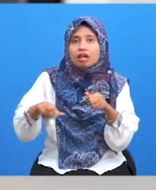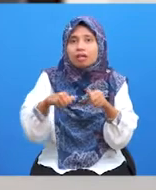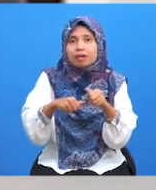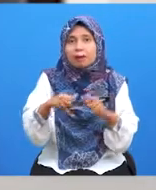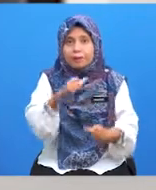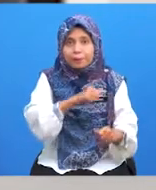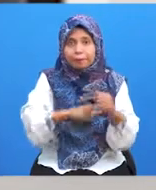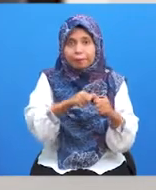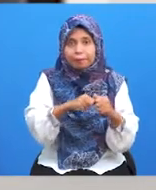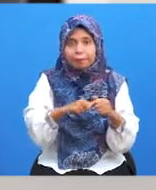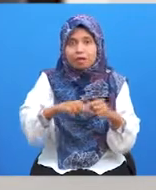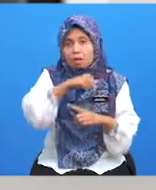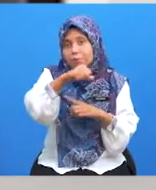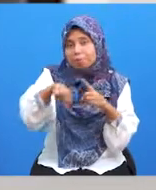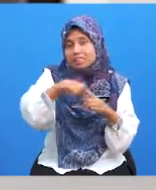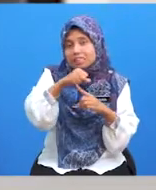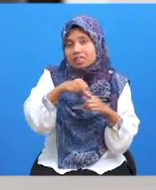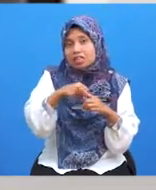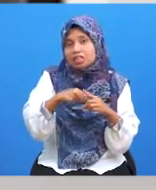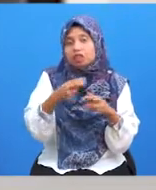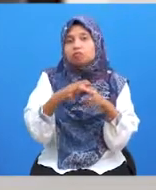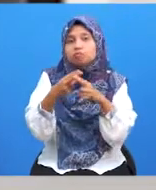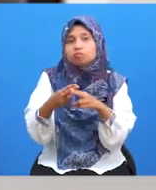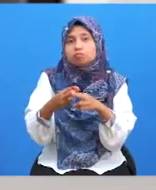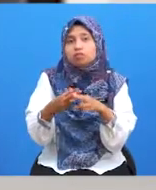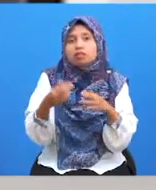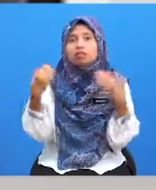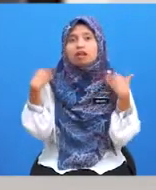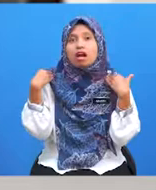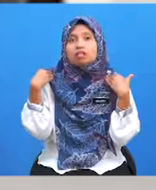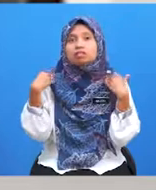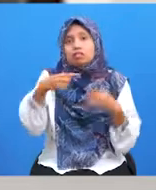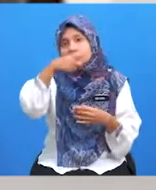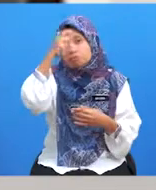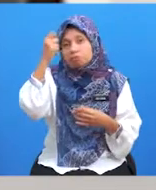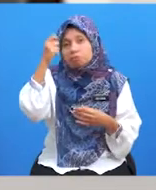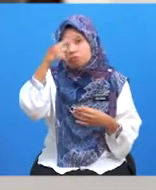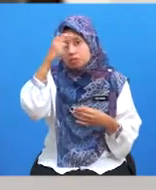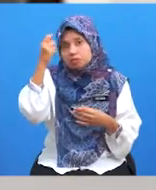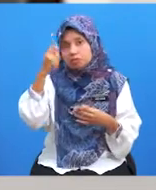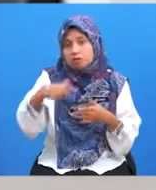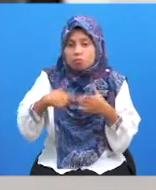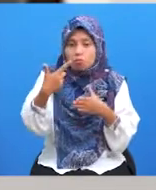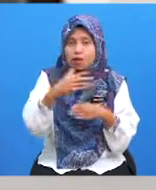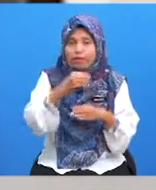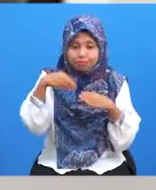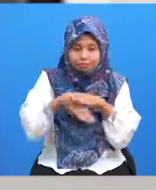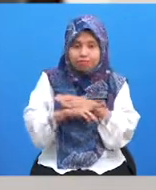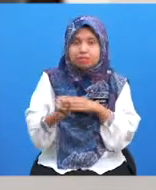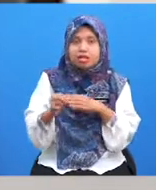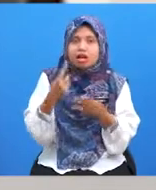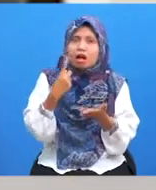full sekitaran perdagaan pula dipengaruhi oleh faktor dalaman dan faktor luaran Hai